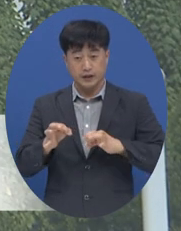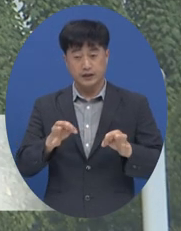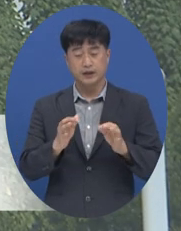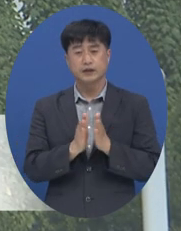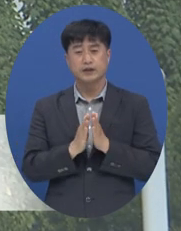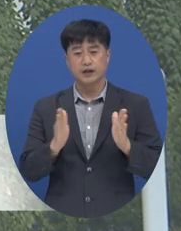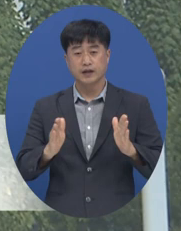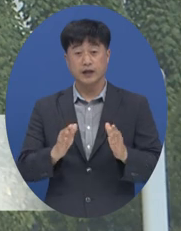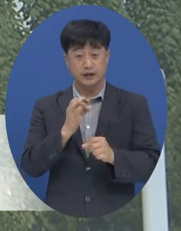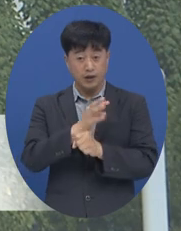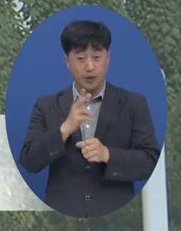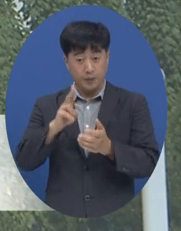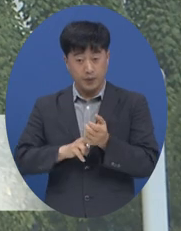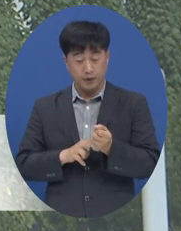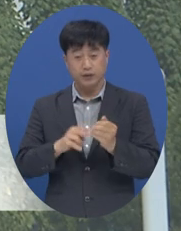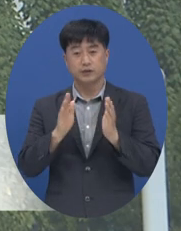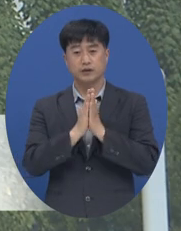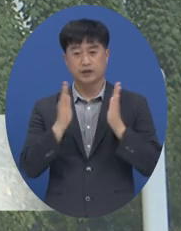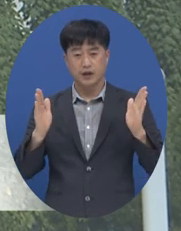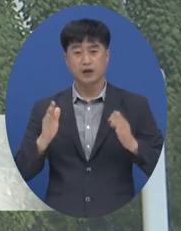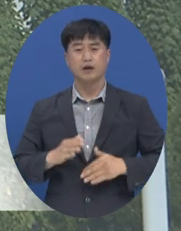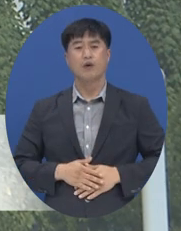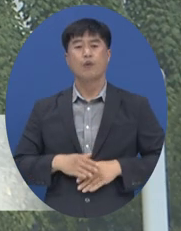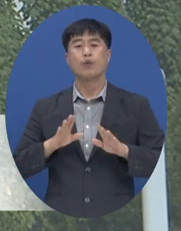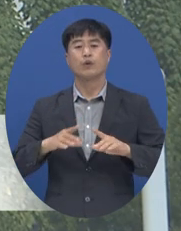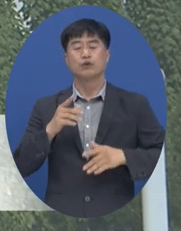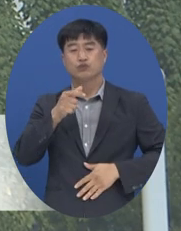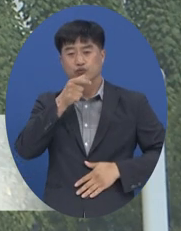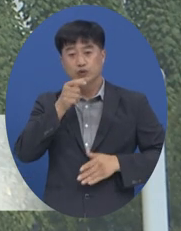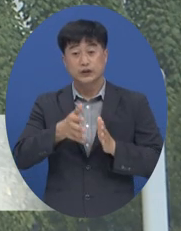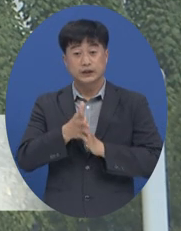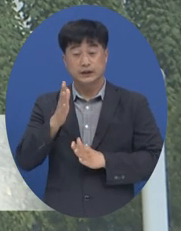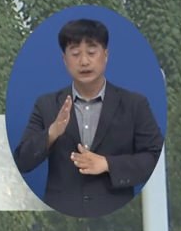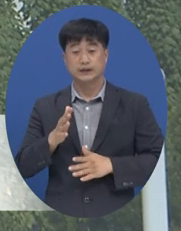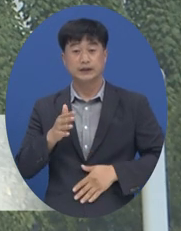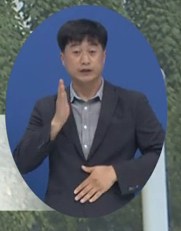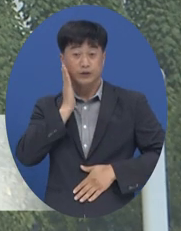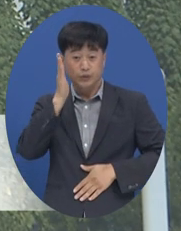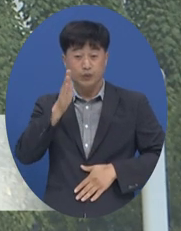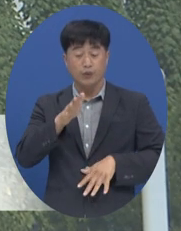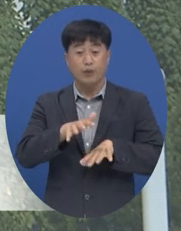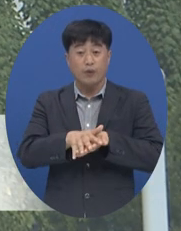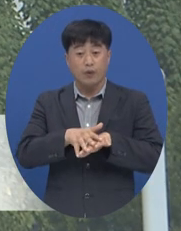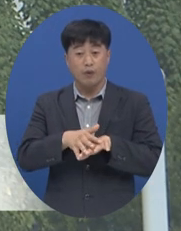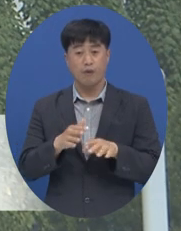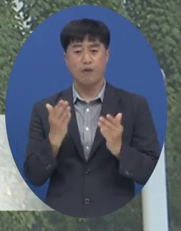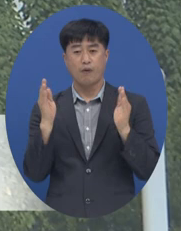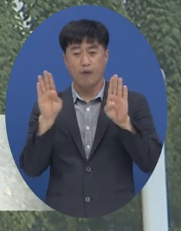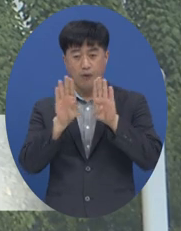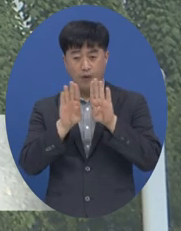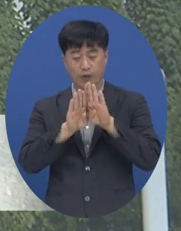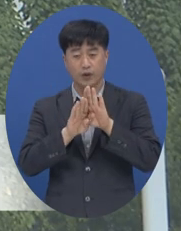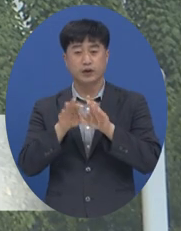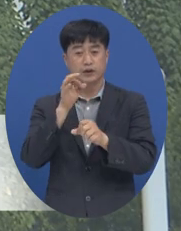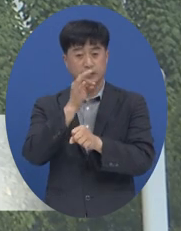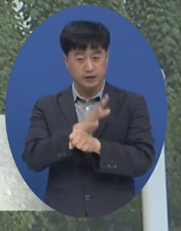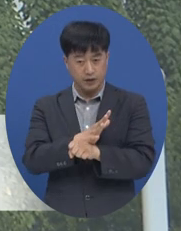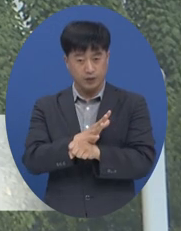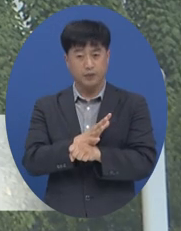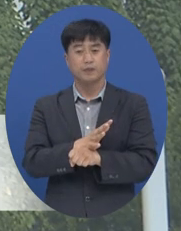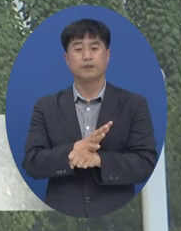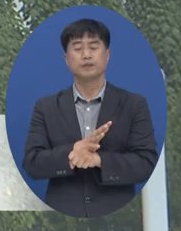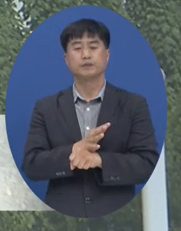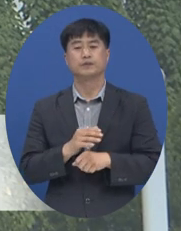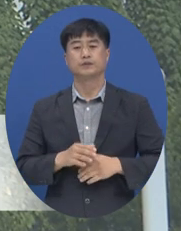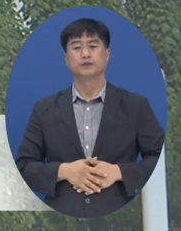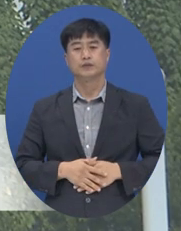정책을 사고 팔수 있는 장이 열리는데요. 올해는 수원시의 그린커튼 조성 사업이 구매 1위 아이템입니다. 여름철